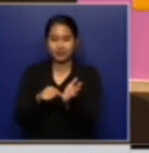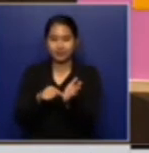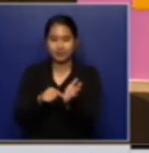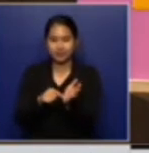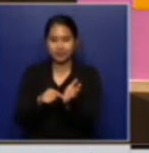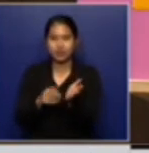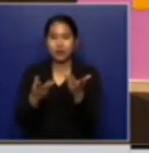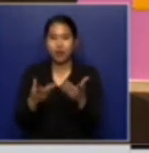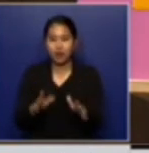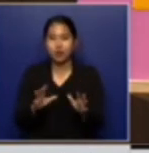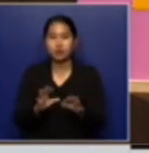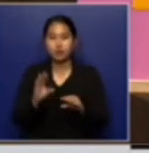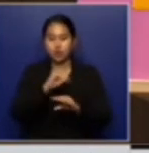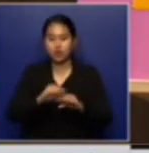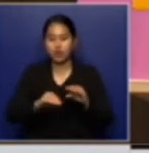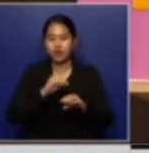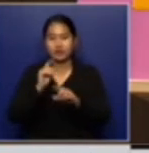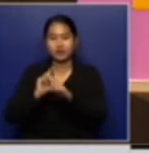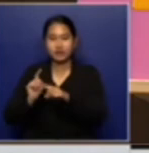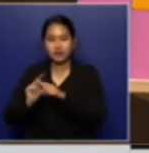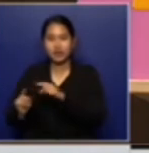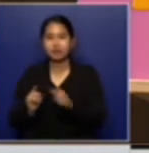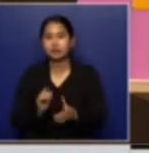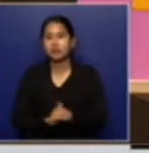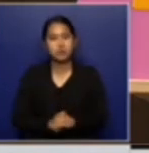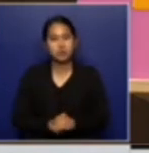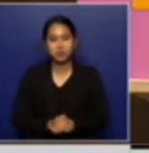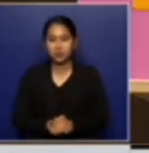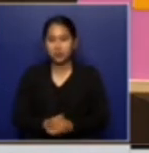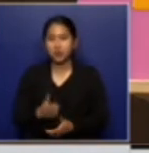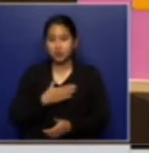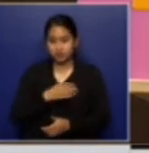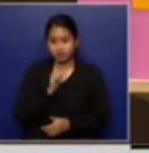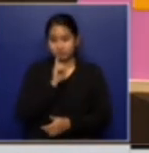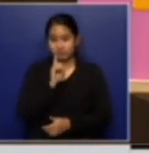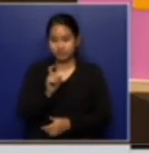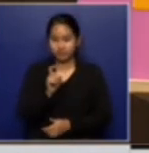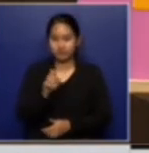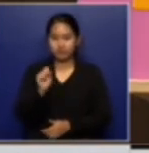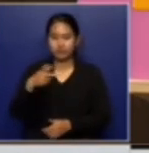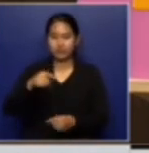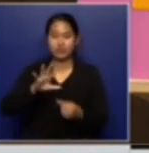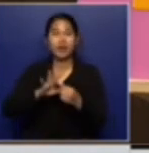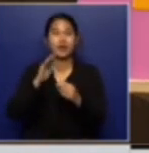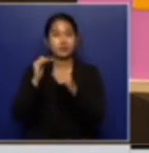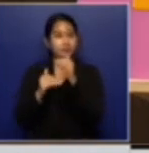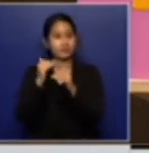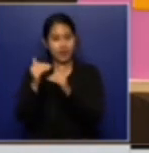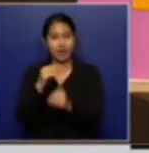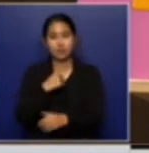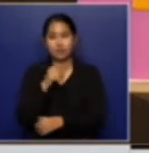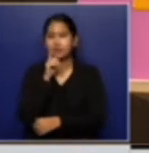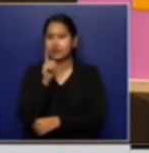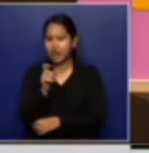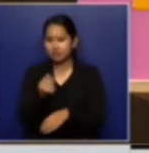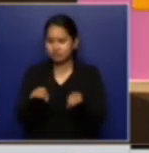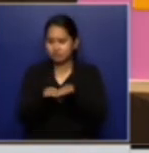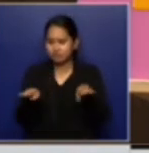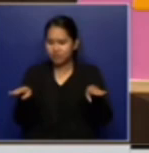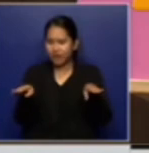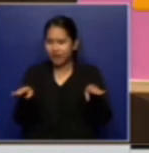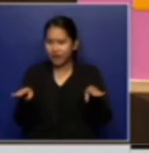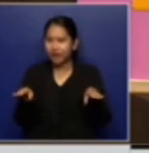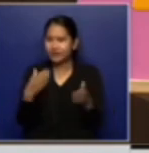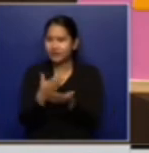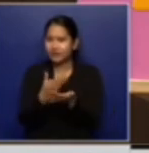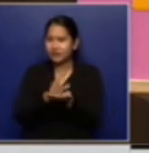มาณ 40,000 กว่าโครงการผมถามดูทางสภาพัฒน์ว่าท่านมีเกณฑ์ในการใช้จ่ายยังไ